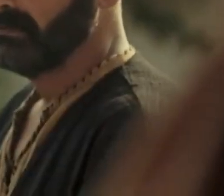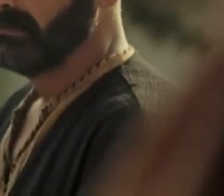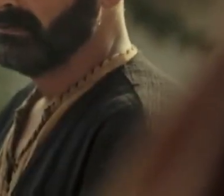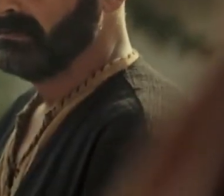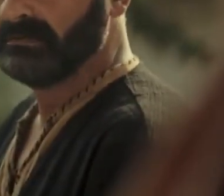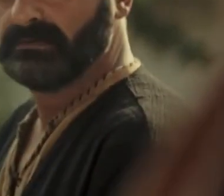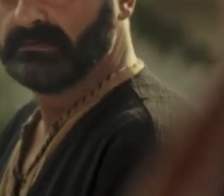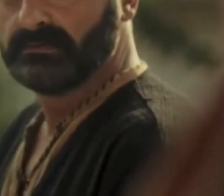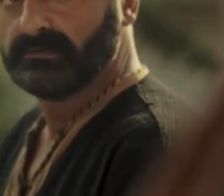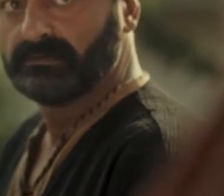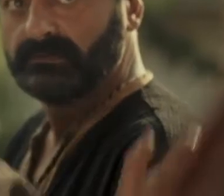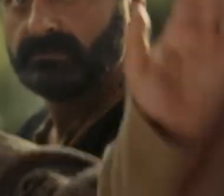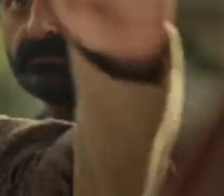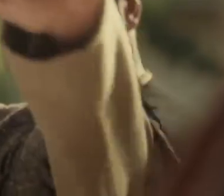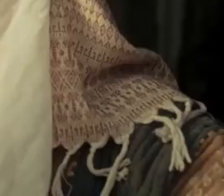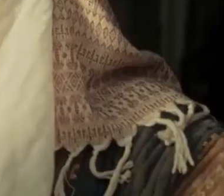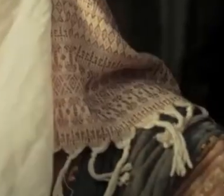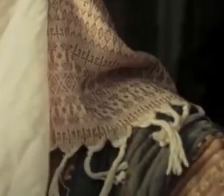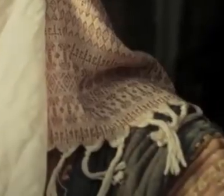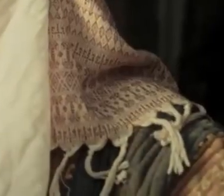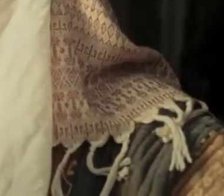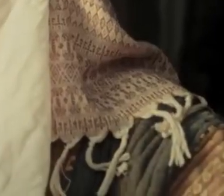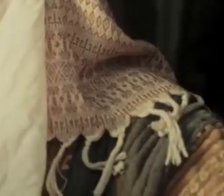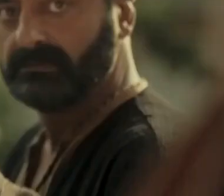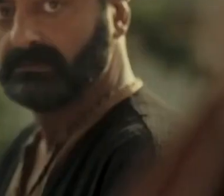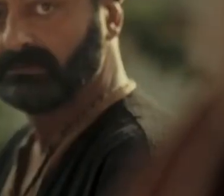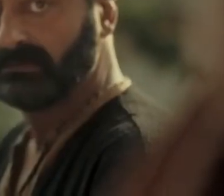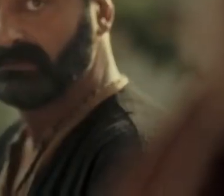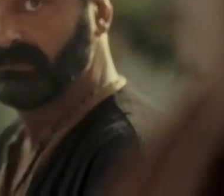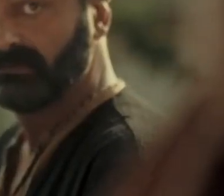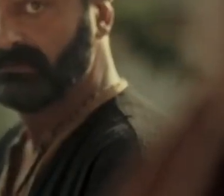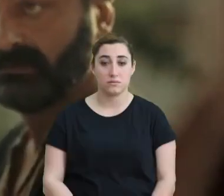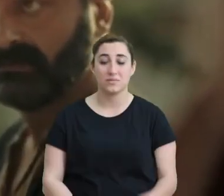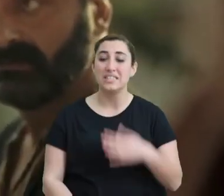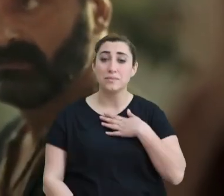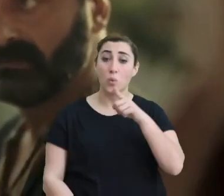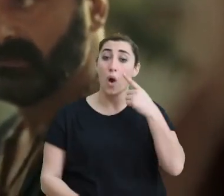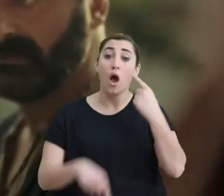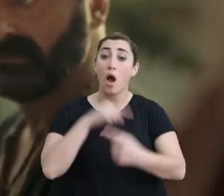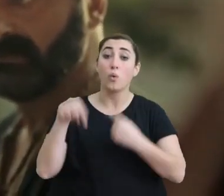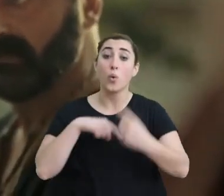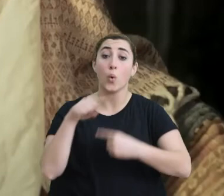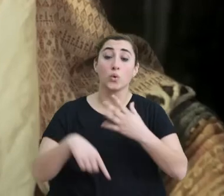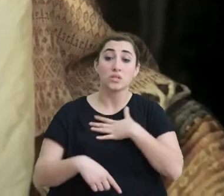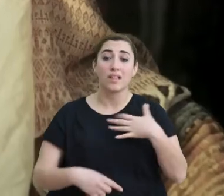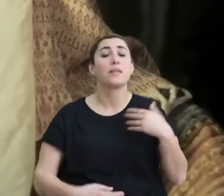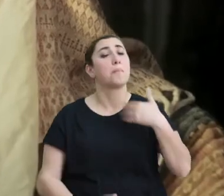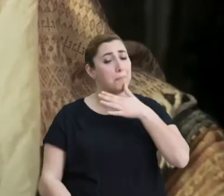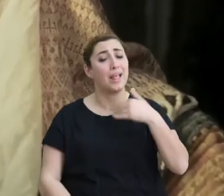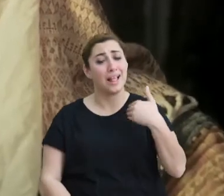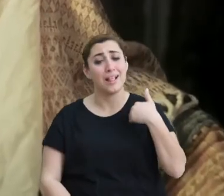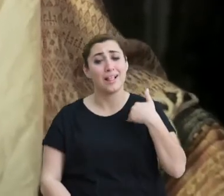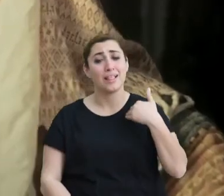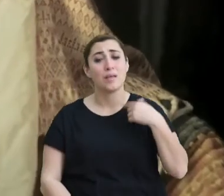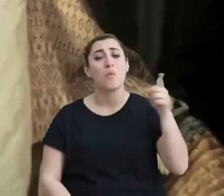da Subaşı şaşkınca bakıştılar. Yunus elini önünde gezdirip görmediğine emin oldu. Biz de onu ararız ana. Bildim